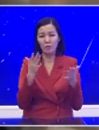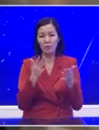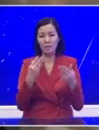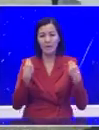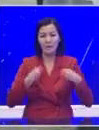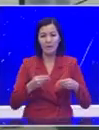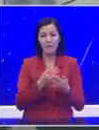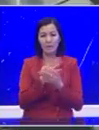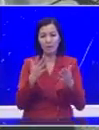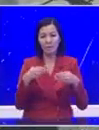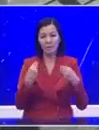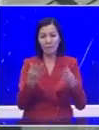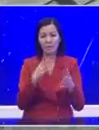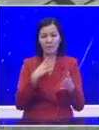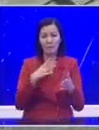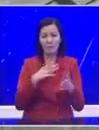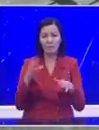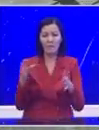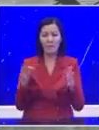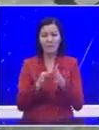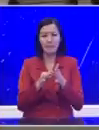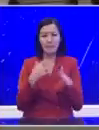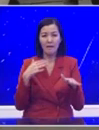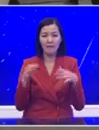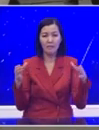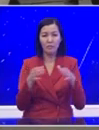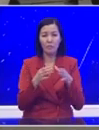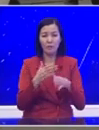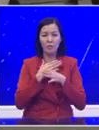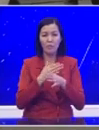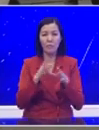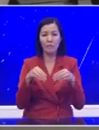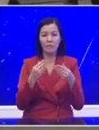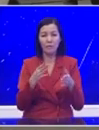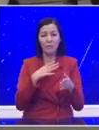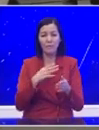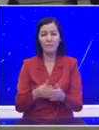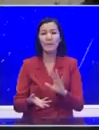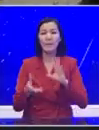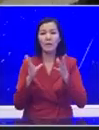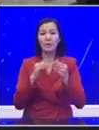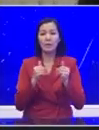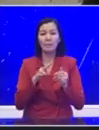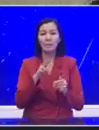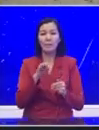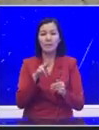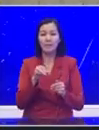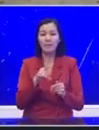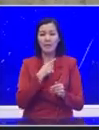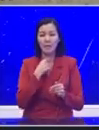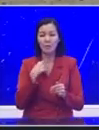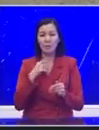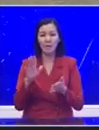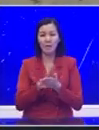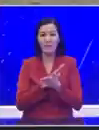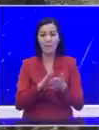кешек таратқан. Қайырымдылық акцияларының мақсаты бір – әлсіз топтарға барынша қолдау таныту. Жалпы лидер кезет пен талдықорғандық еріктілер тобы